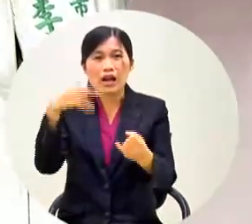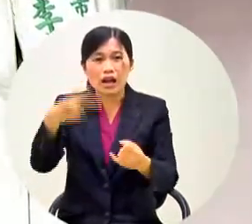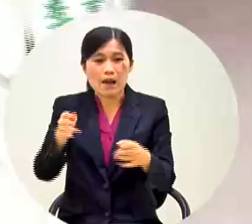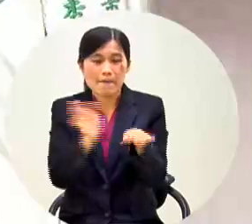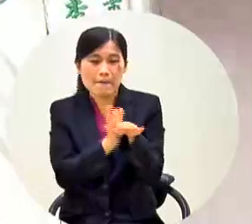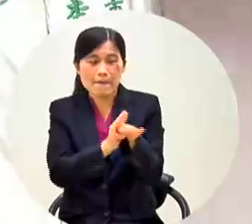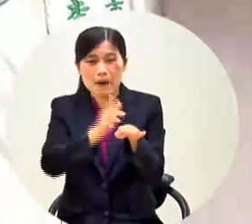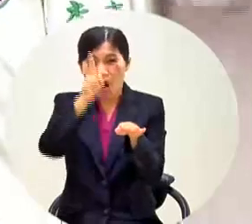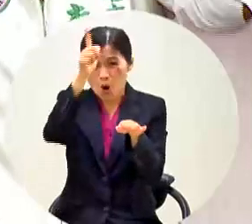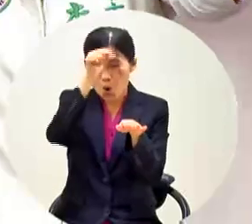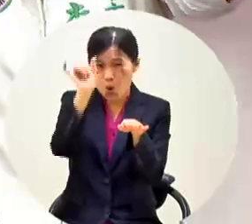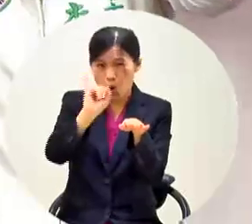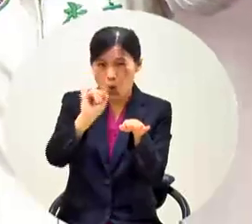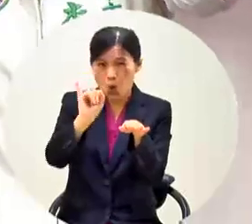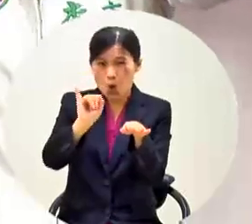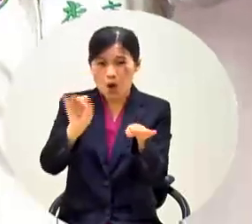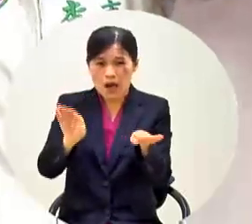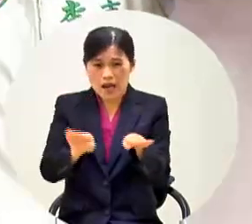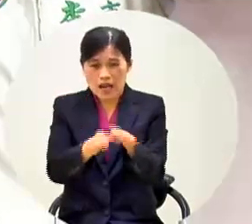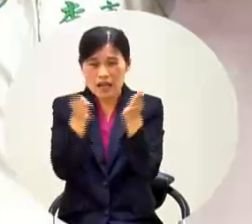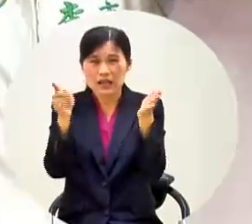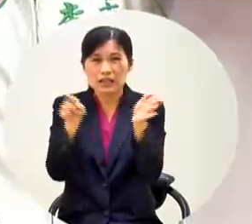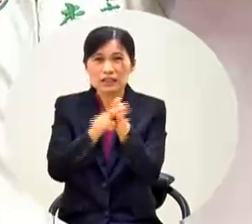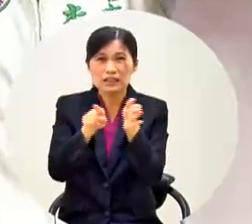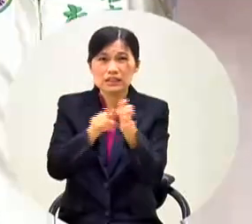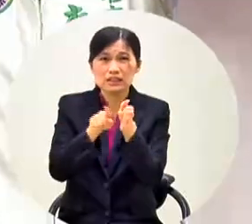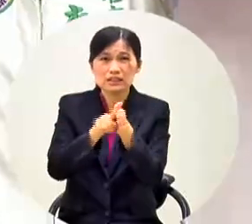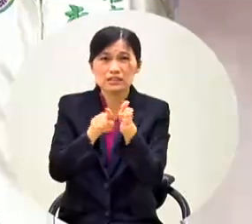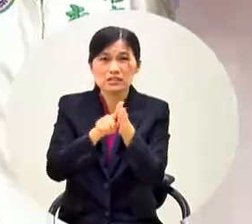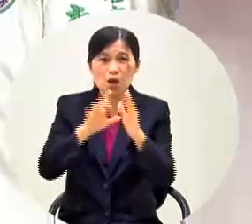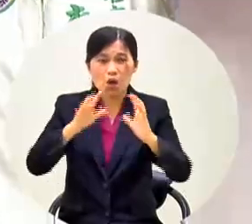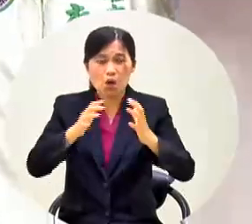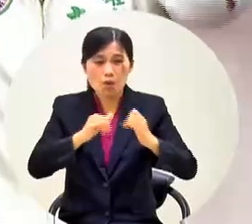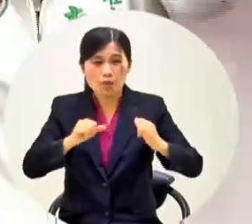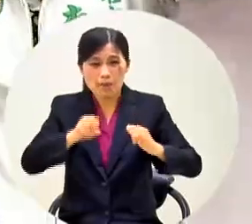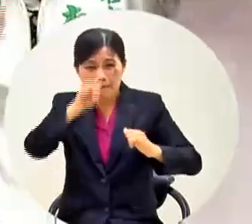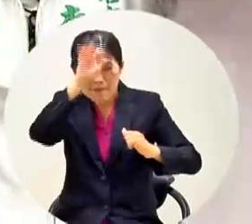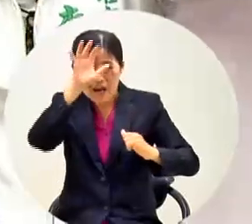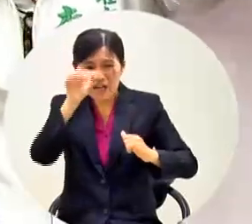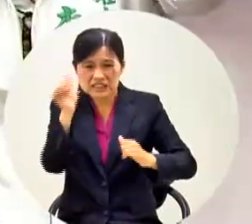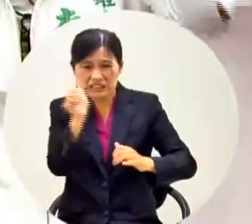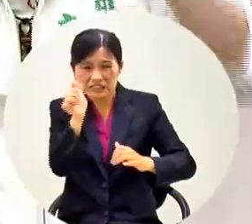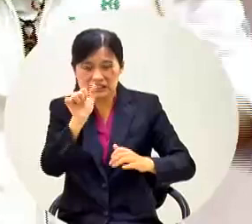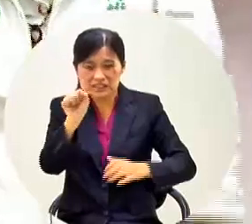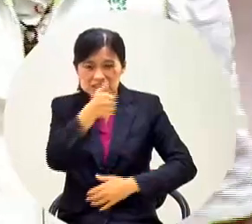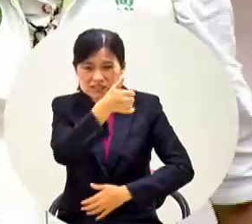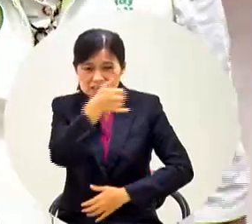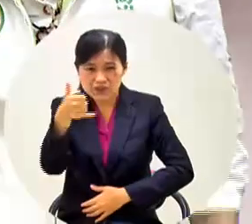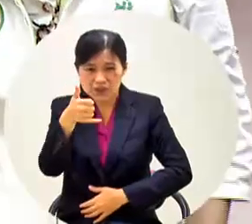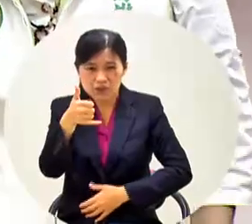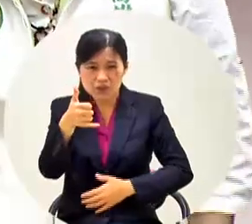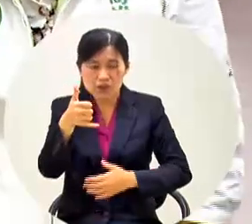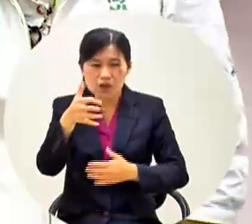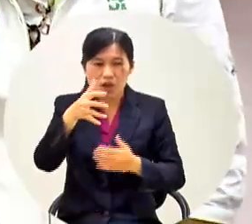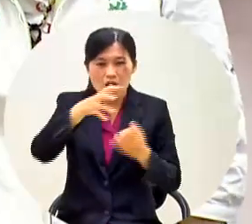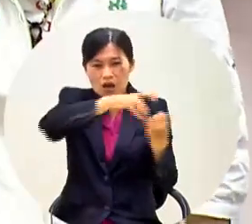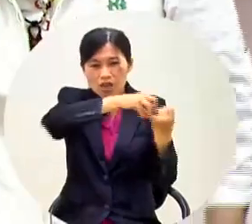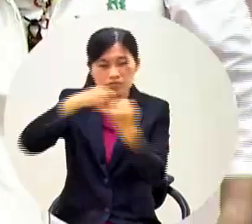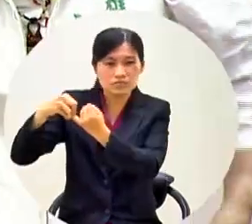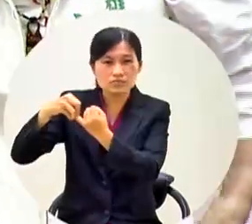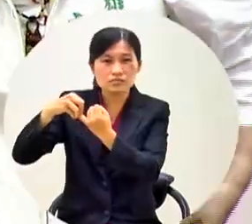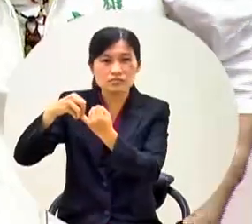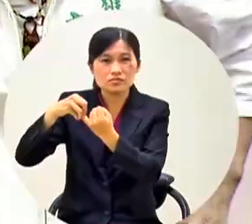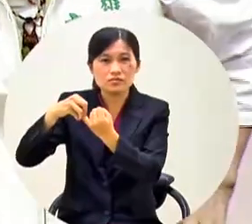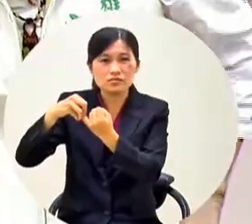就被这些国民党议员男性议员就这样扯出去了。那甚至为了要搬开